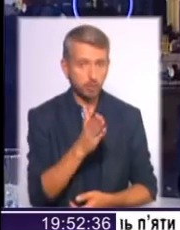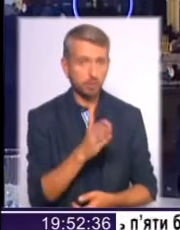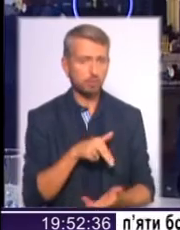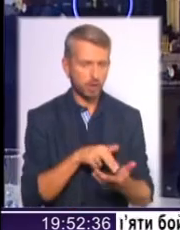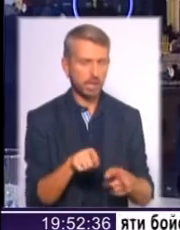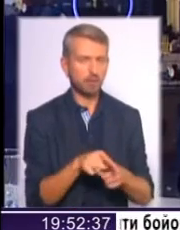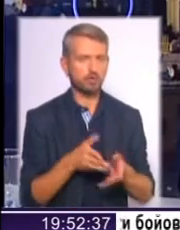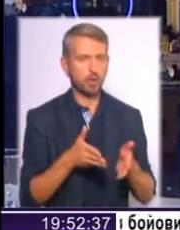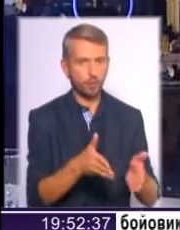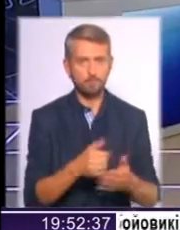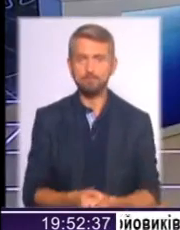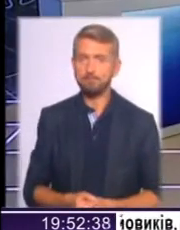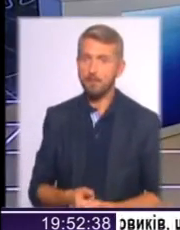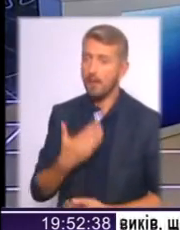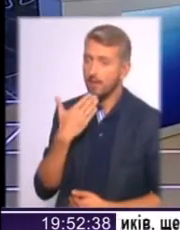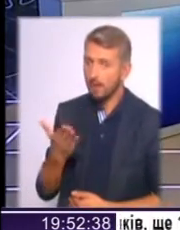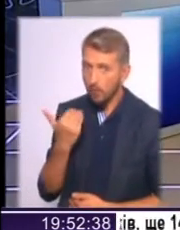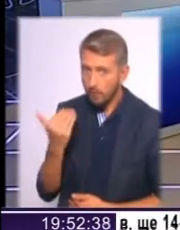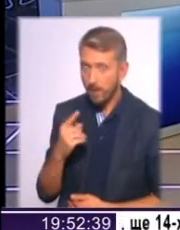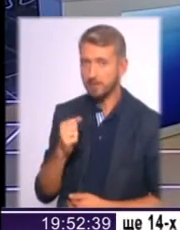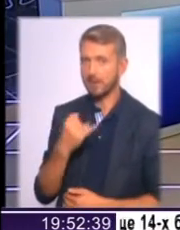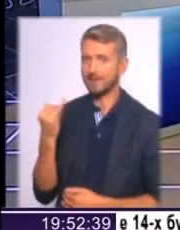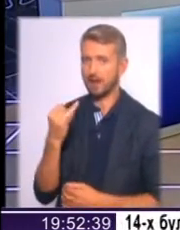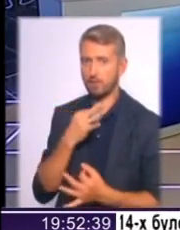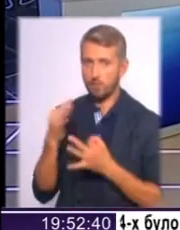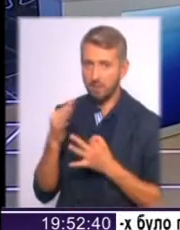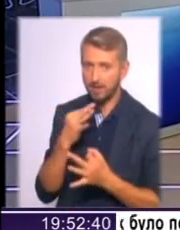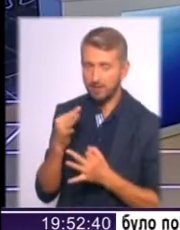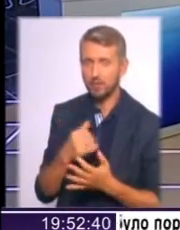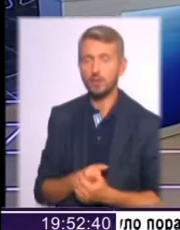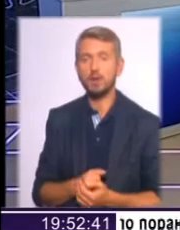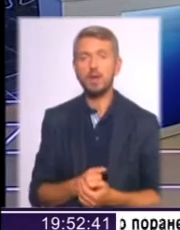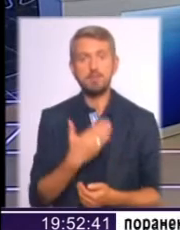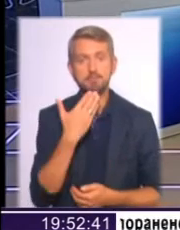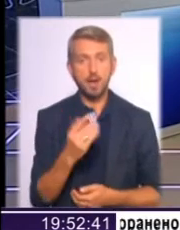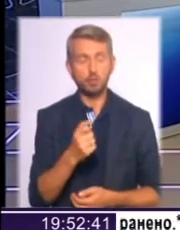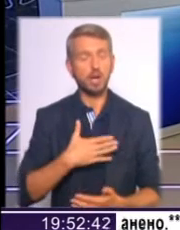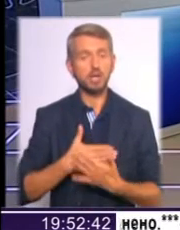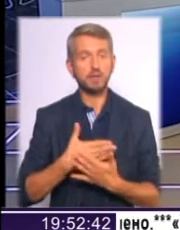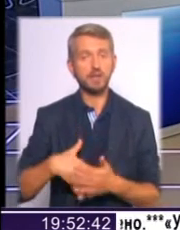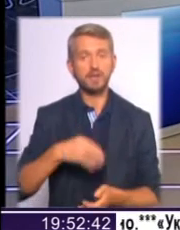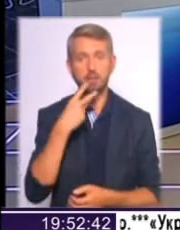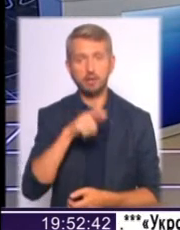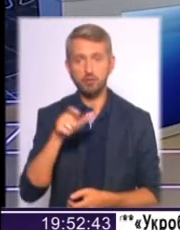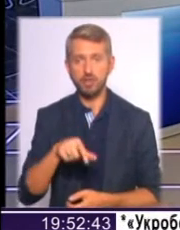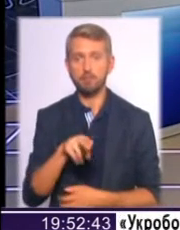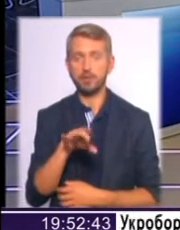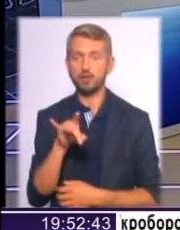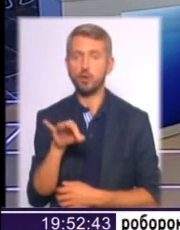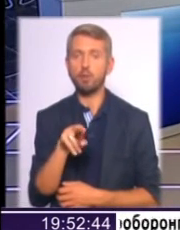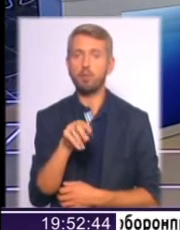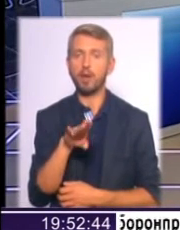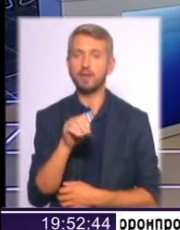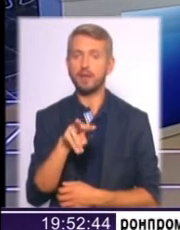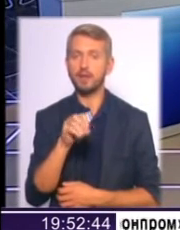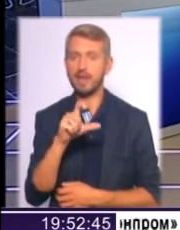шляхом. Пане Петре, дуже дякую вам за цікаву бесіду, за те, дякую що вам. До нас завітали. Дякую за таку активність всім нашим глядачам. Петро Пантелеєв, заступник голови